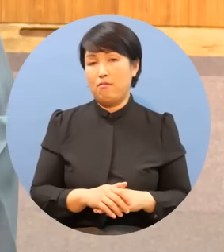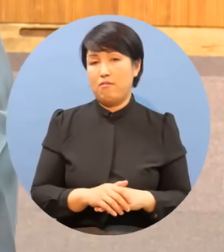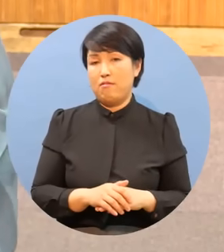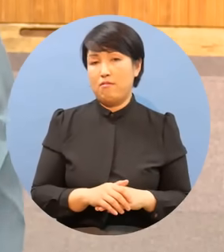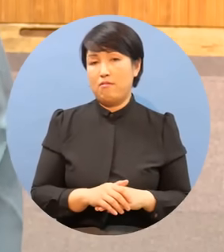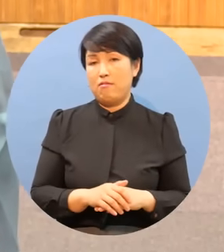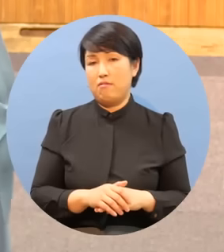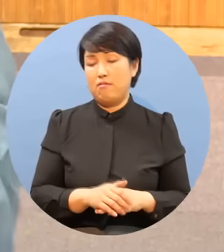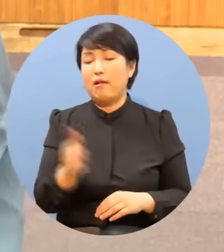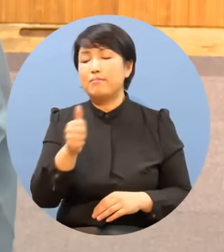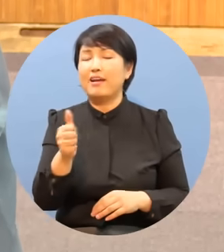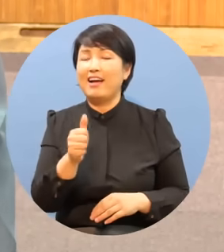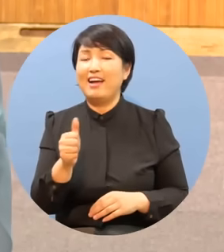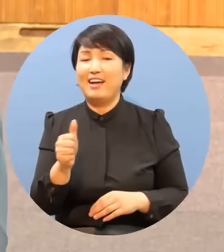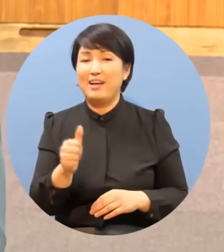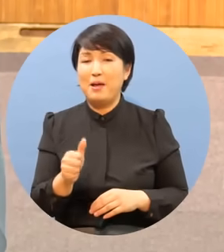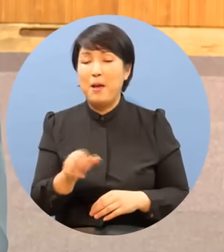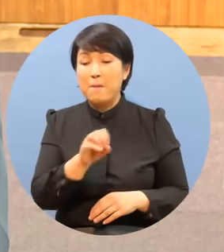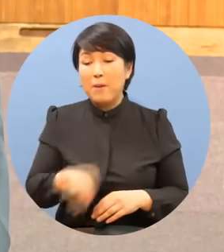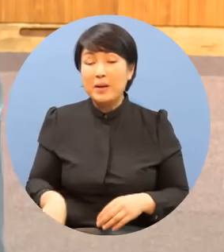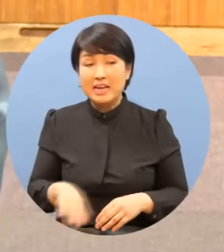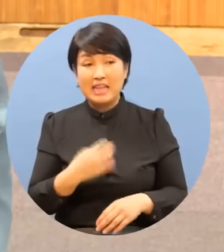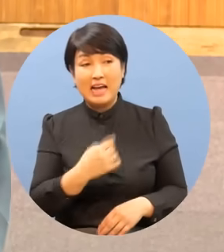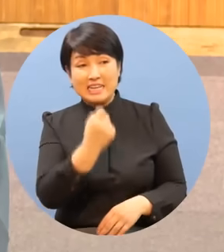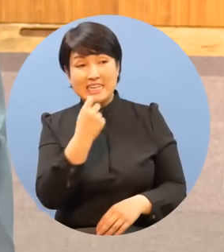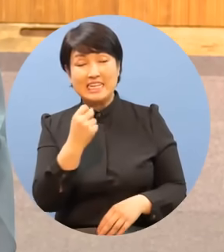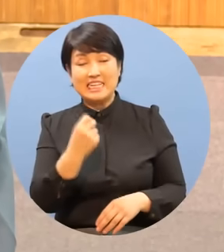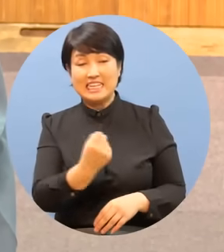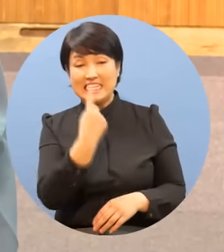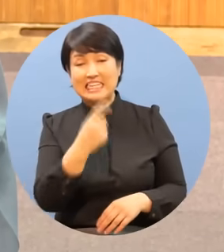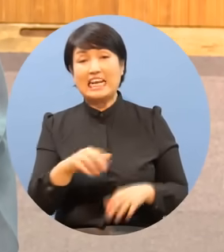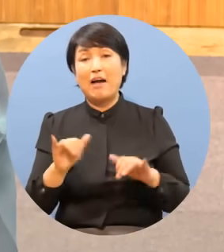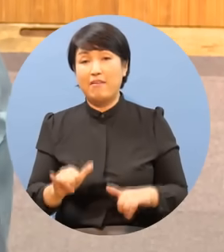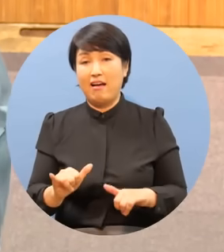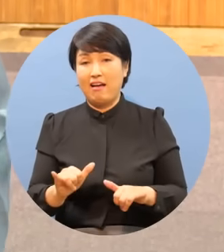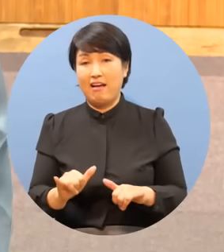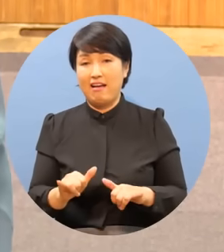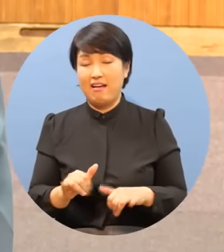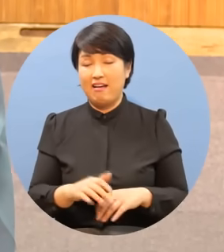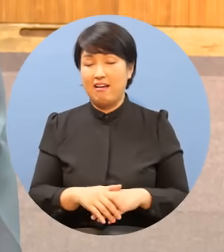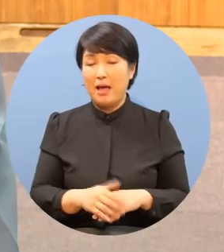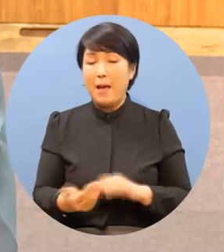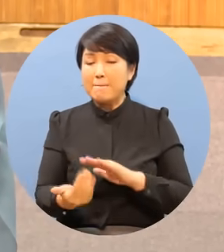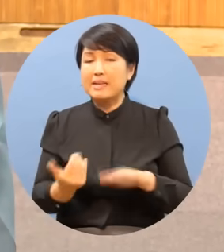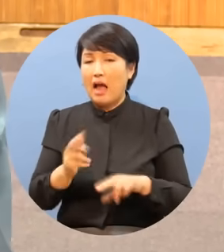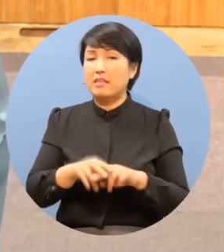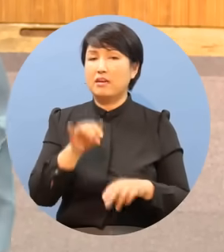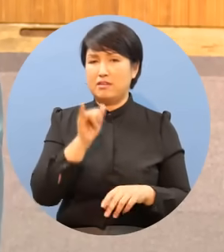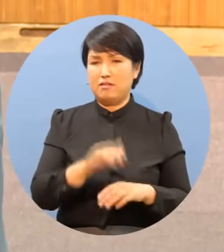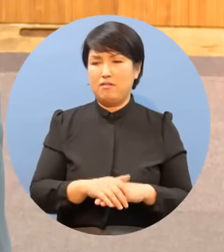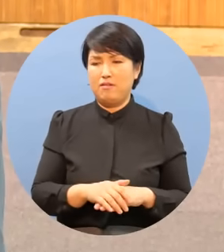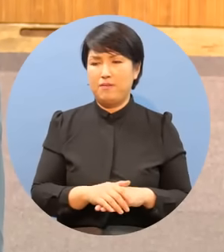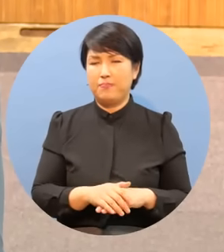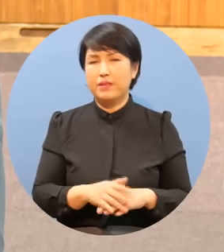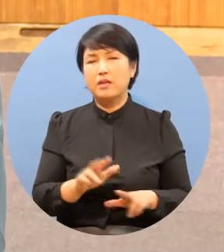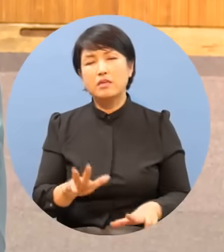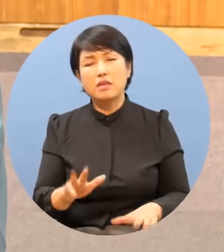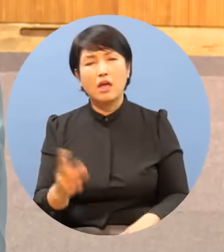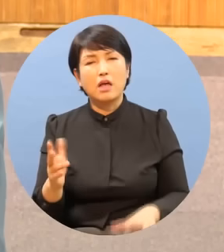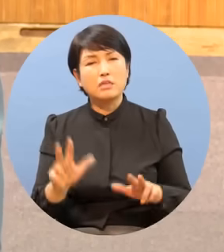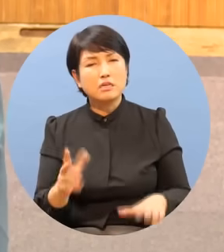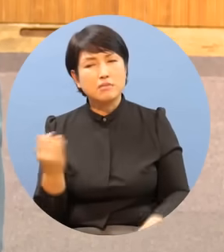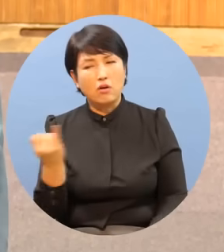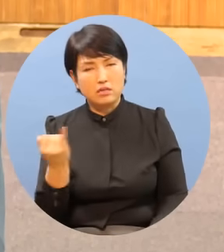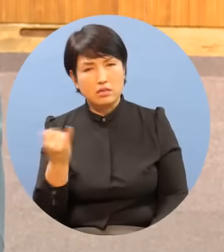그러니까 그런 얘기가 나올 만큼 요즘 여성들은 그런 스트레스를 받고 계속 살려는